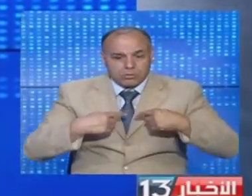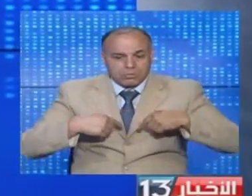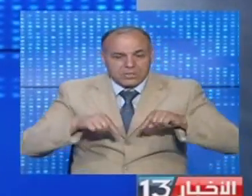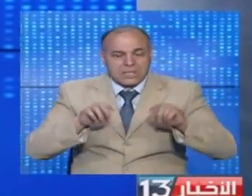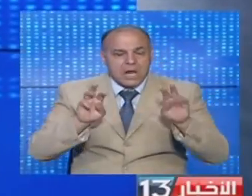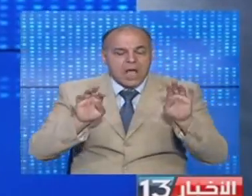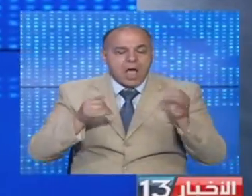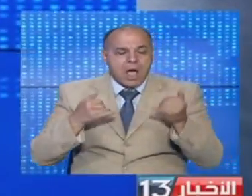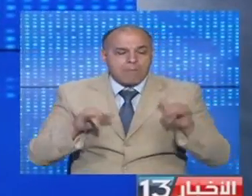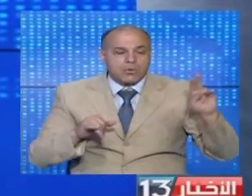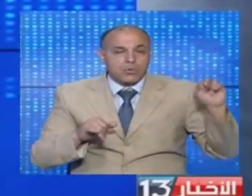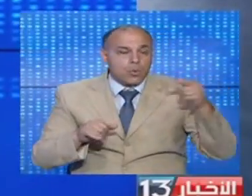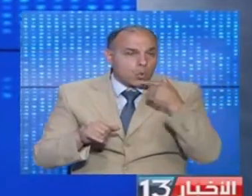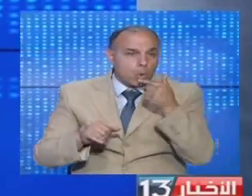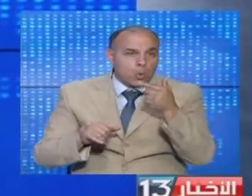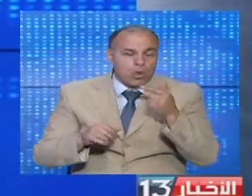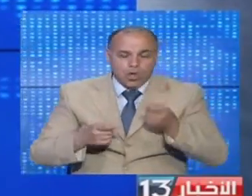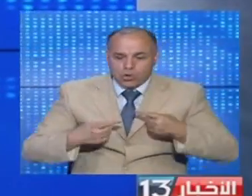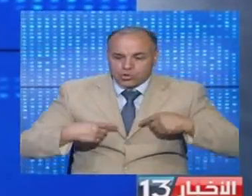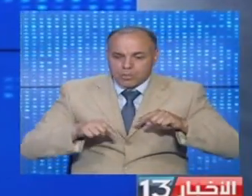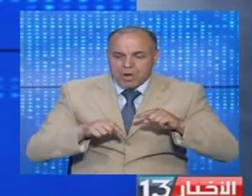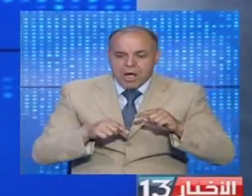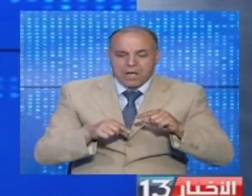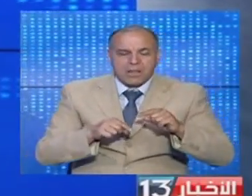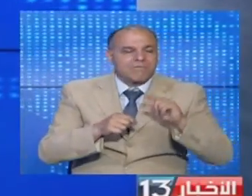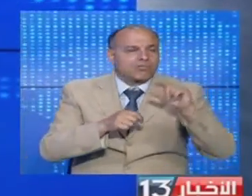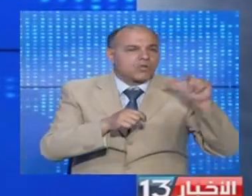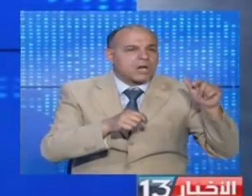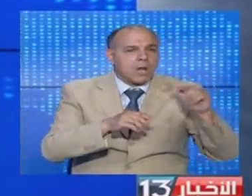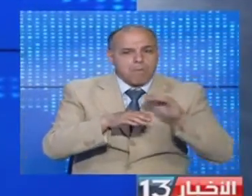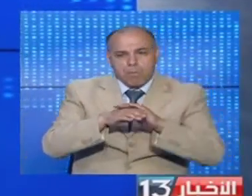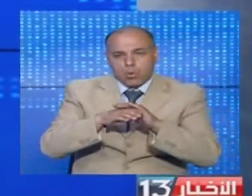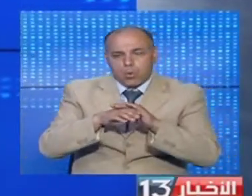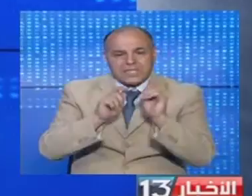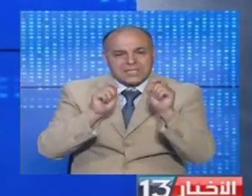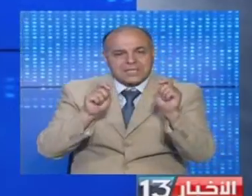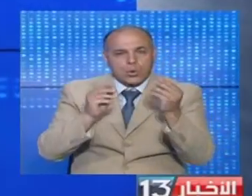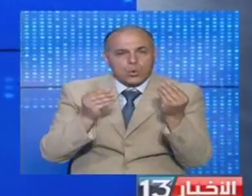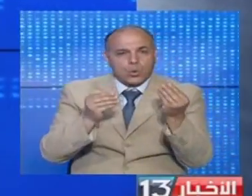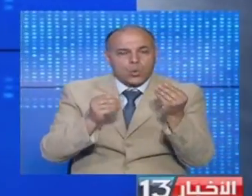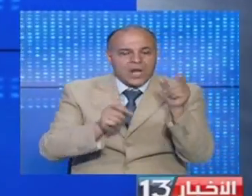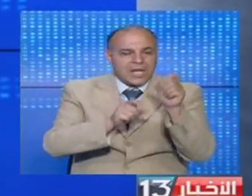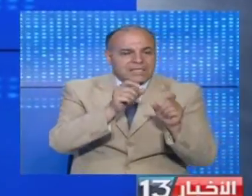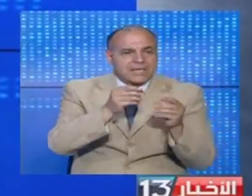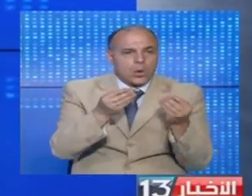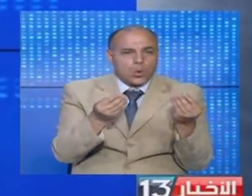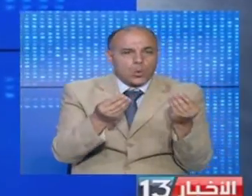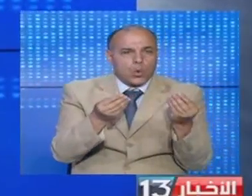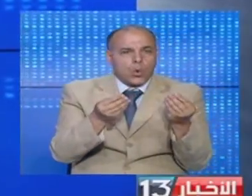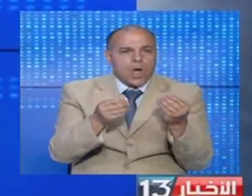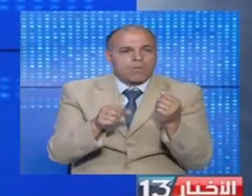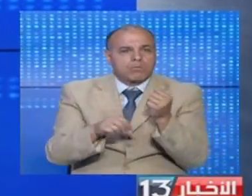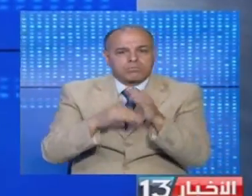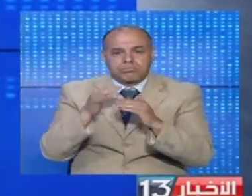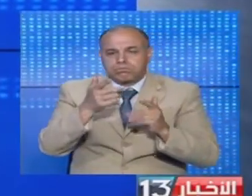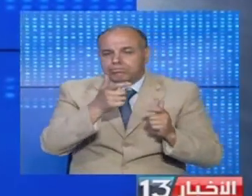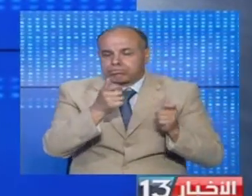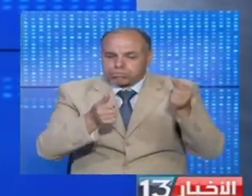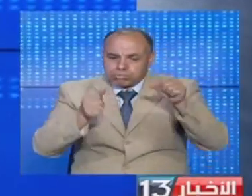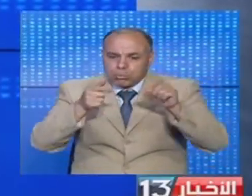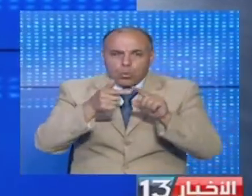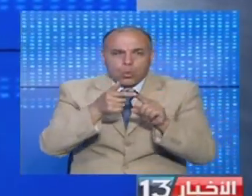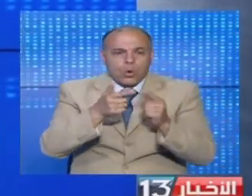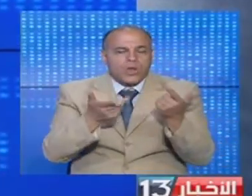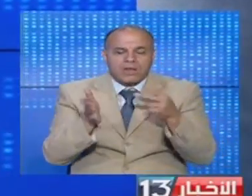الامن الدولي اليوم اجتماعه الشهري حول الاوضاع السياسيه والانسانيه واستخدام الاسلحه الكيميائيه